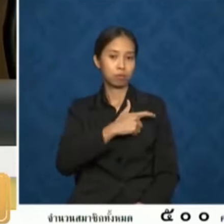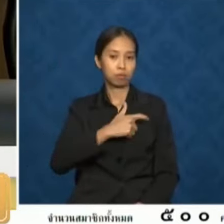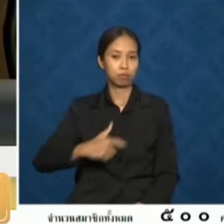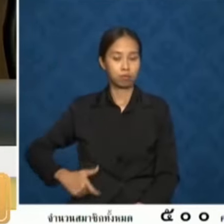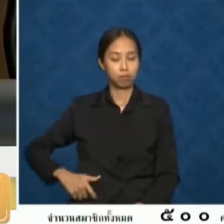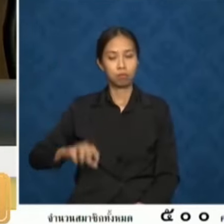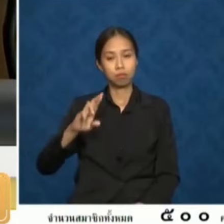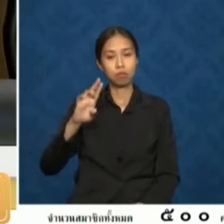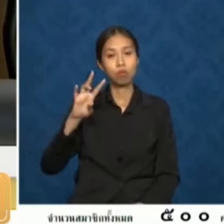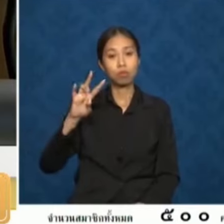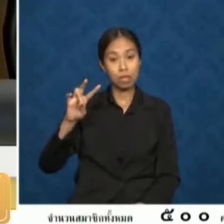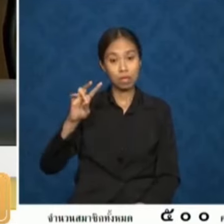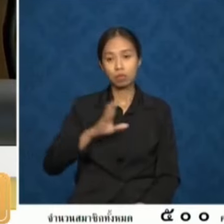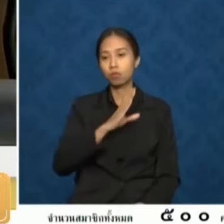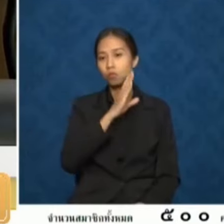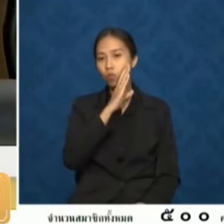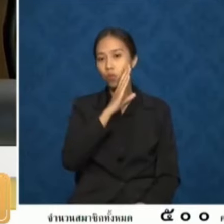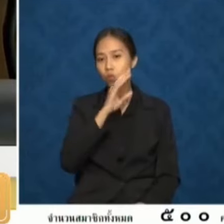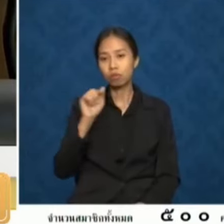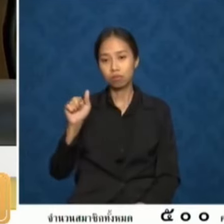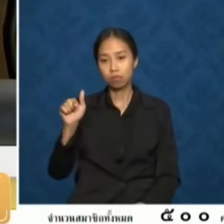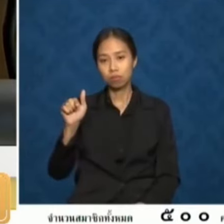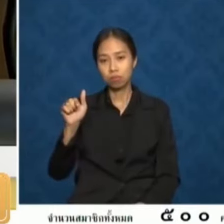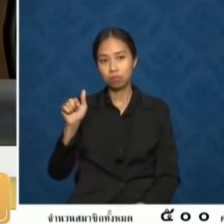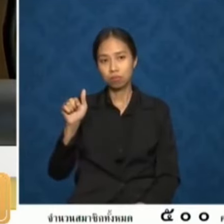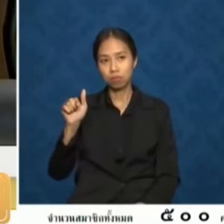7ถ้าท่านไม่สละ